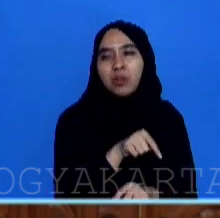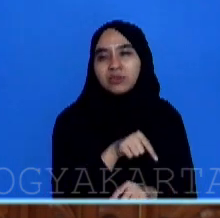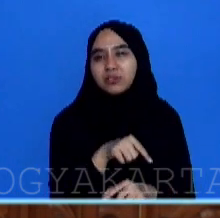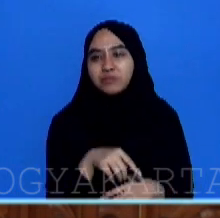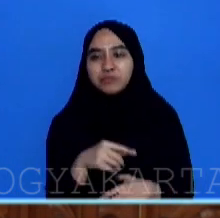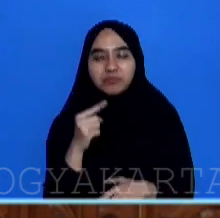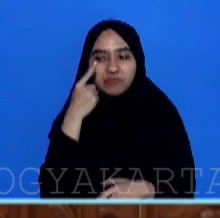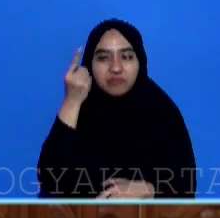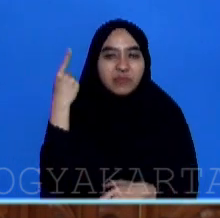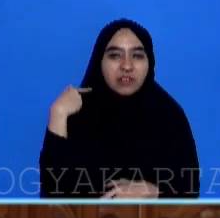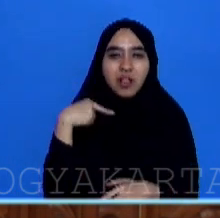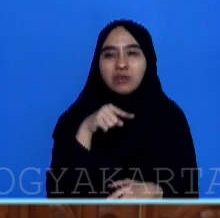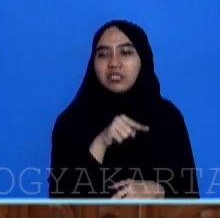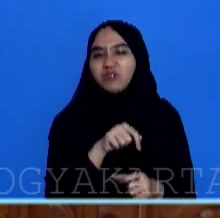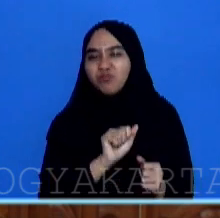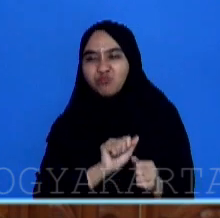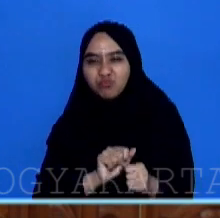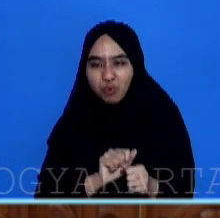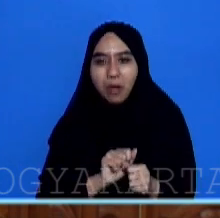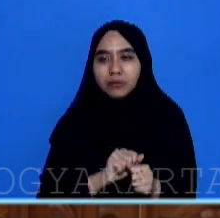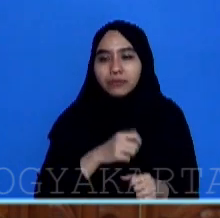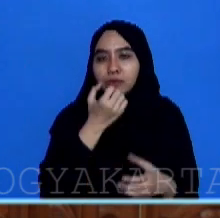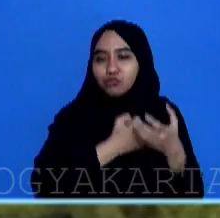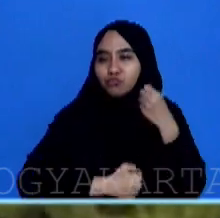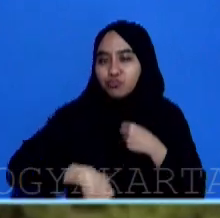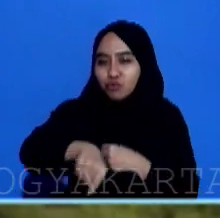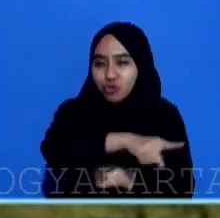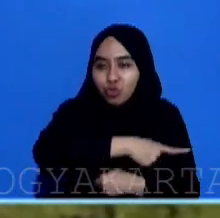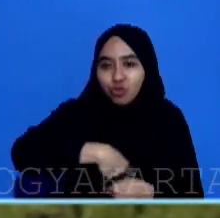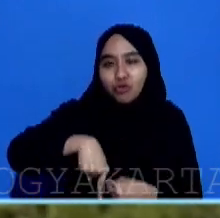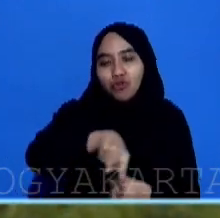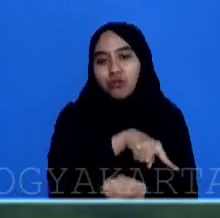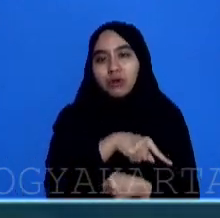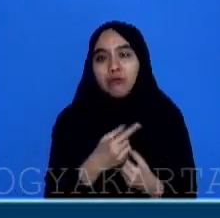cecawis samukawisipun kalebet damel sumur ladang.